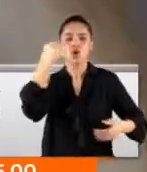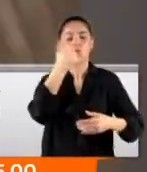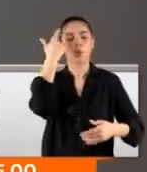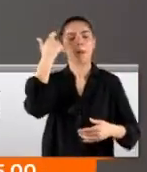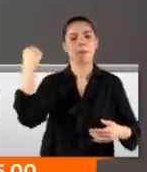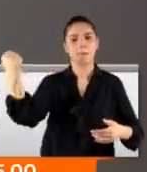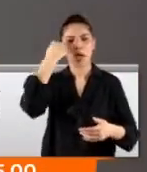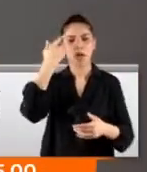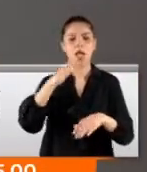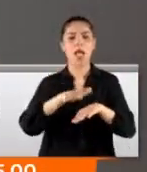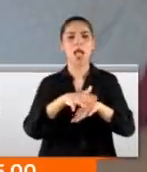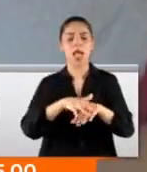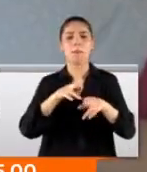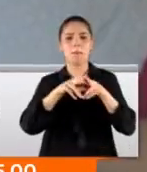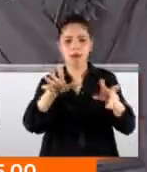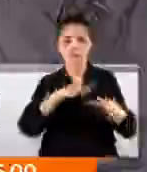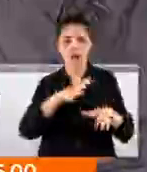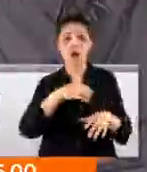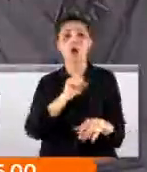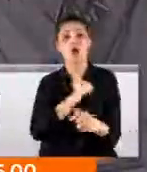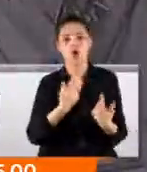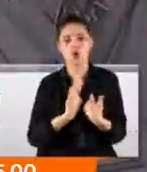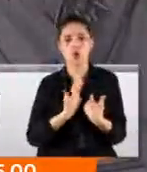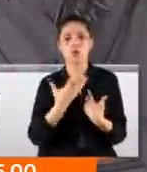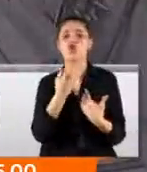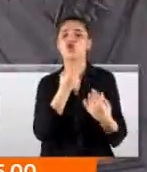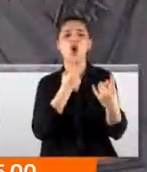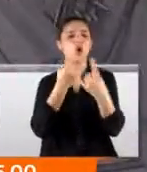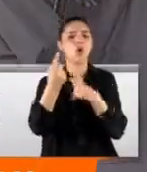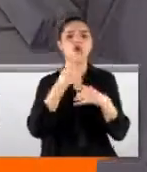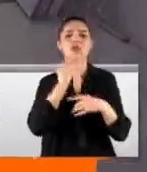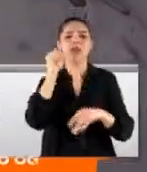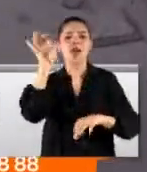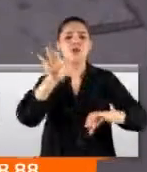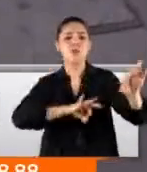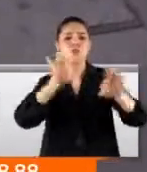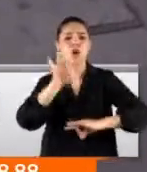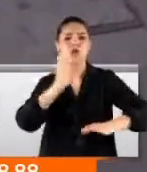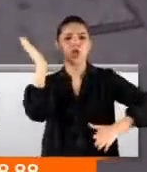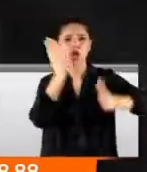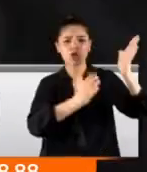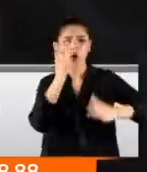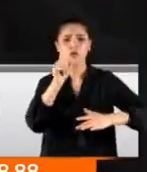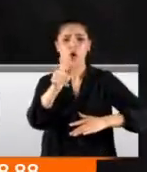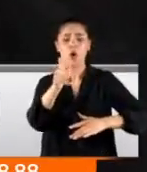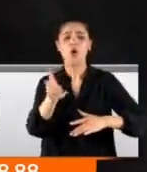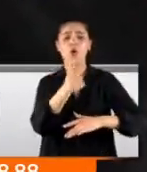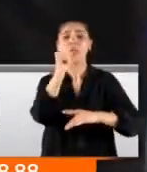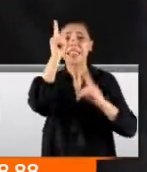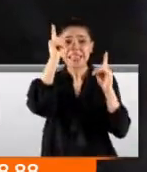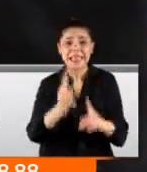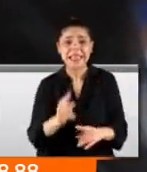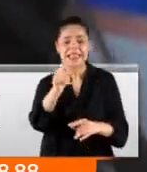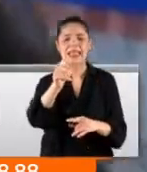darp yedim ve elim kırıldı. Korkuyorum. Çok konuşuldu genç mühendisin darp edildiği bu görüntüler. Ama o ilk